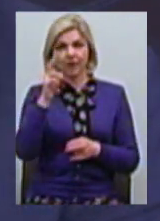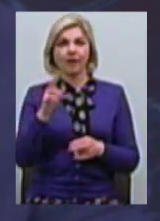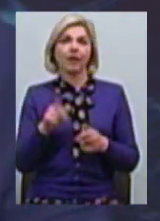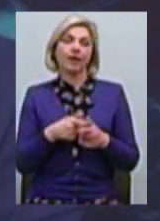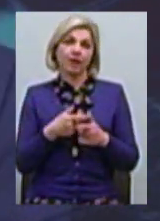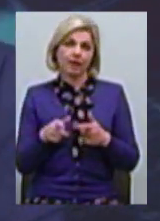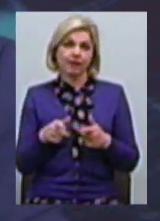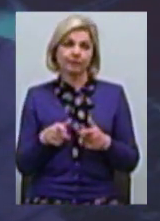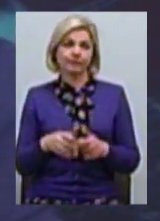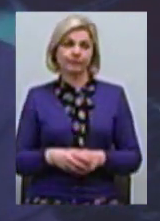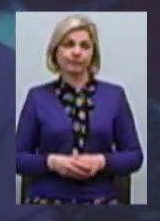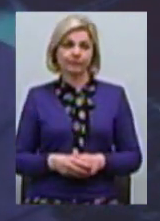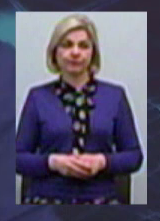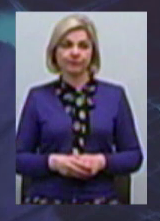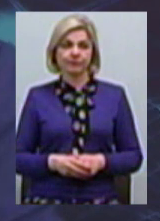допустим,